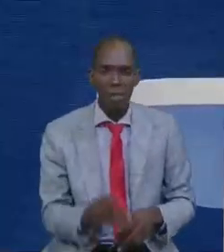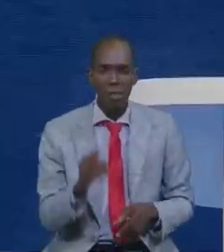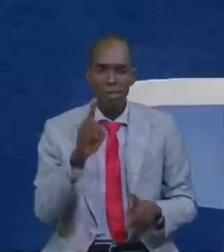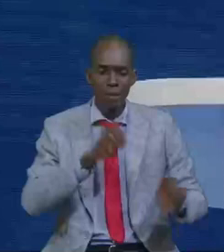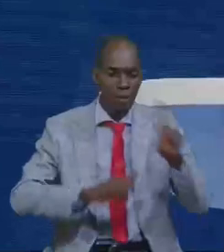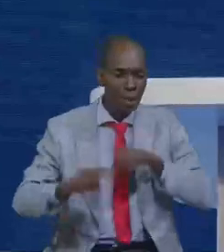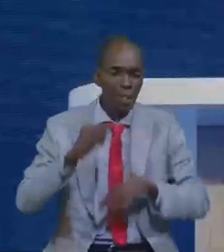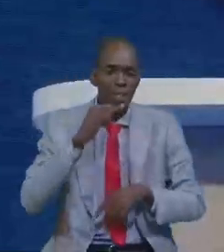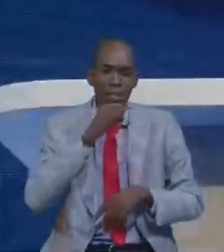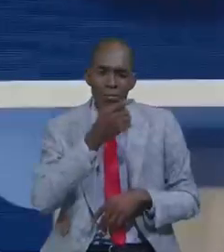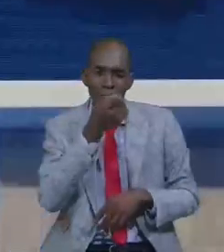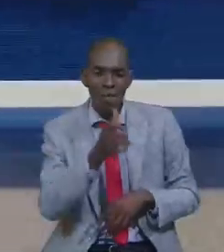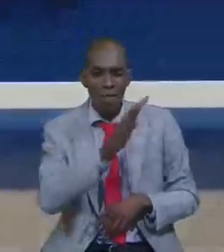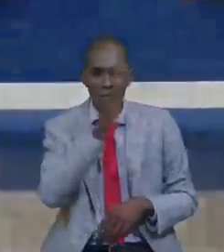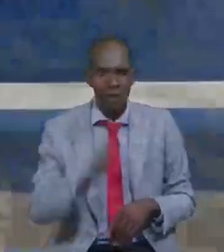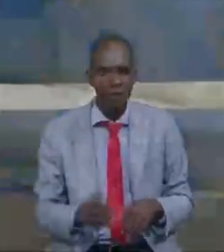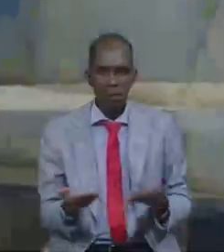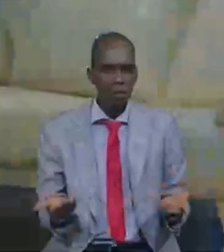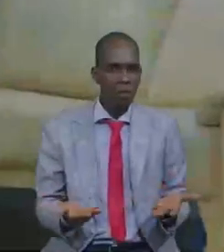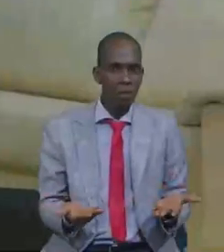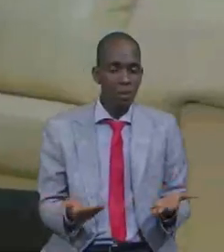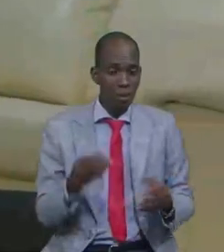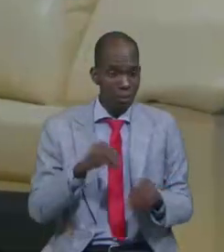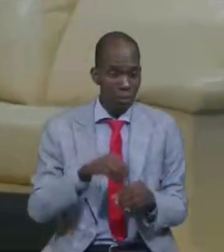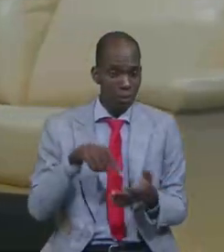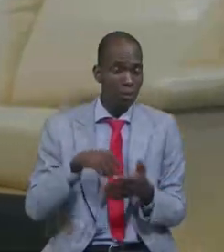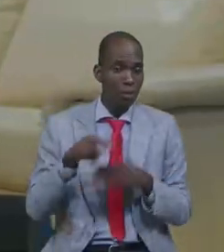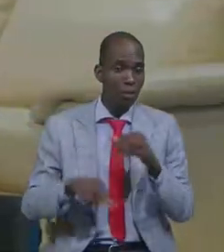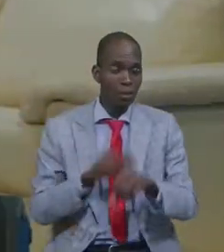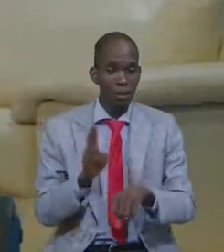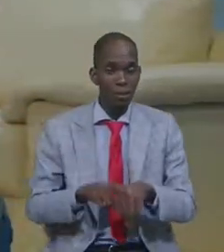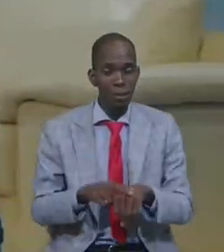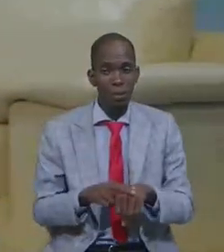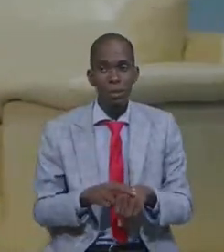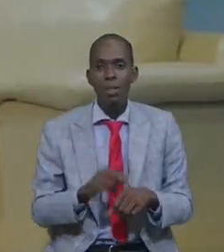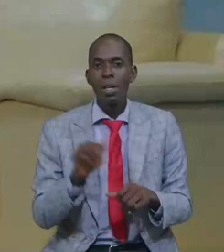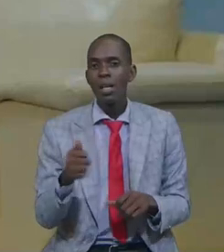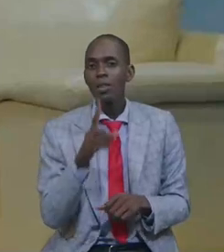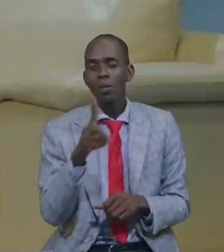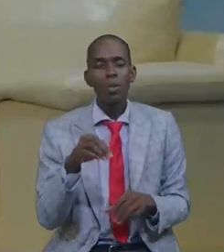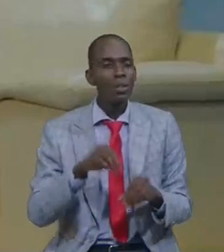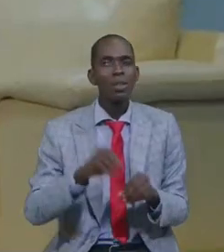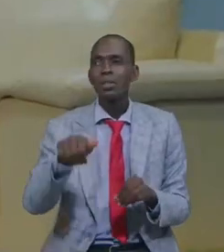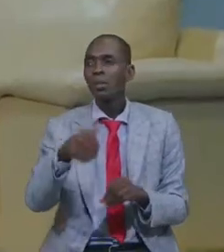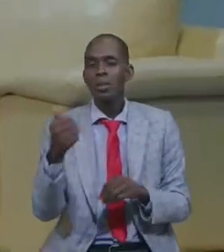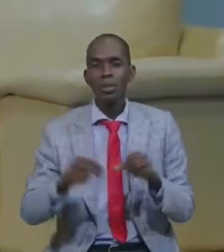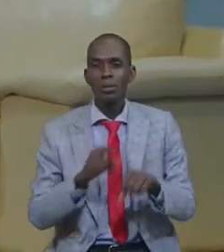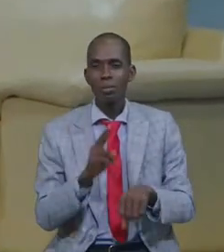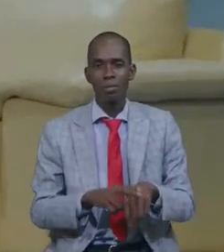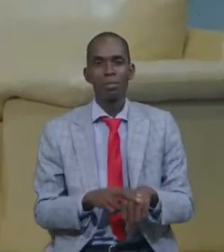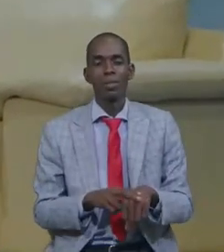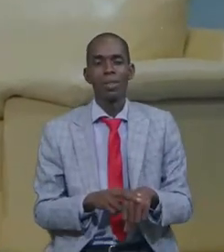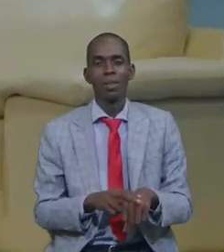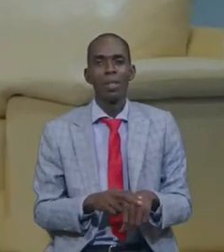quelqu'un ici dans la nation, quiconque, dans une nation, montrez-moi, rappelez-vous,